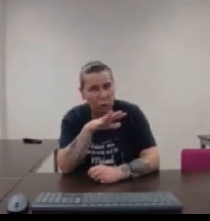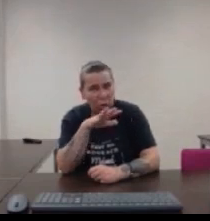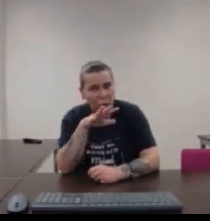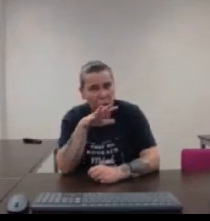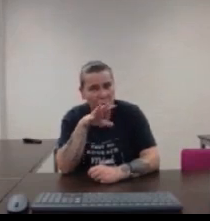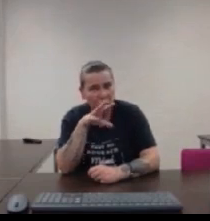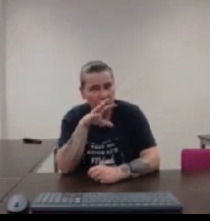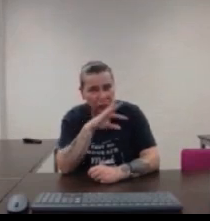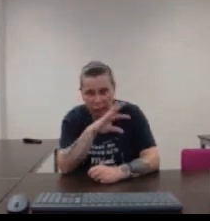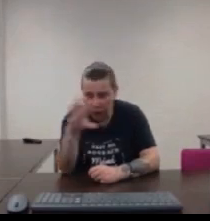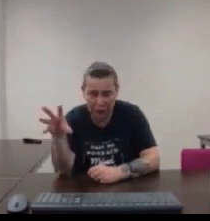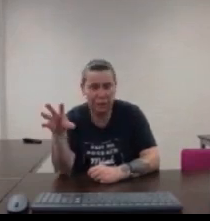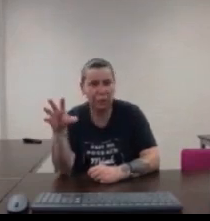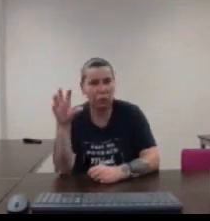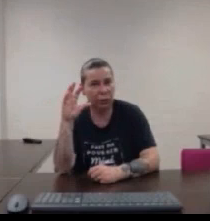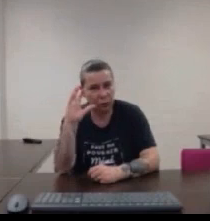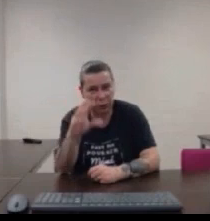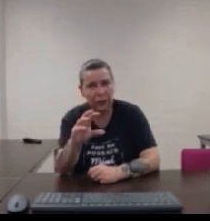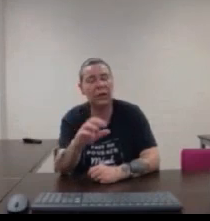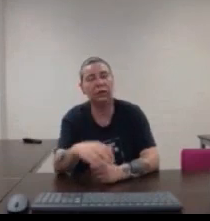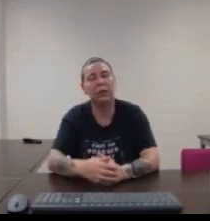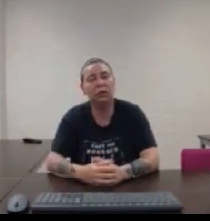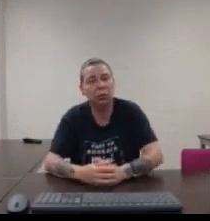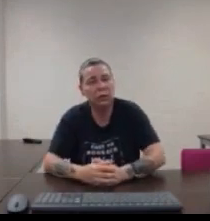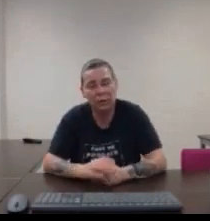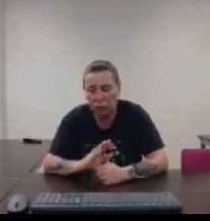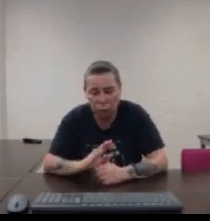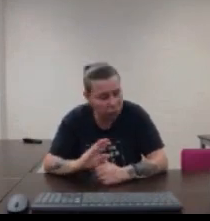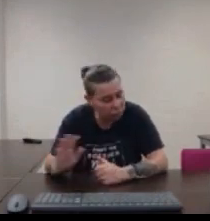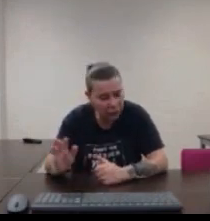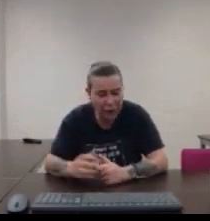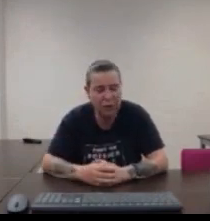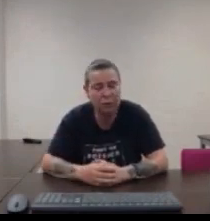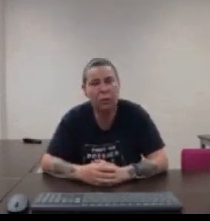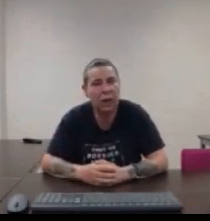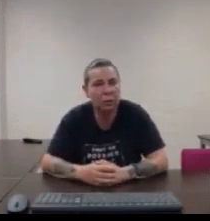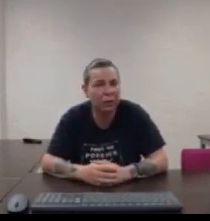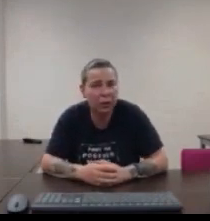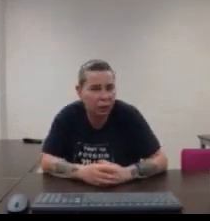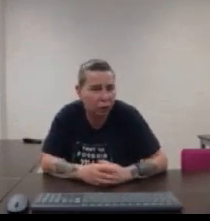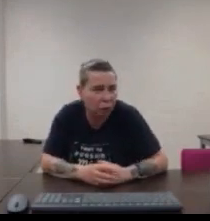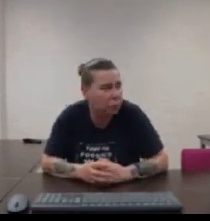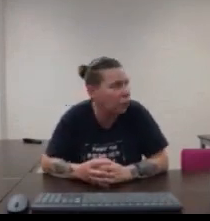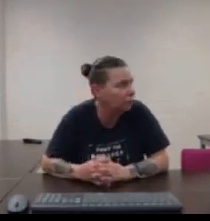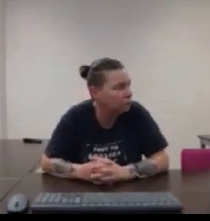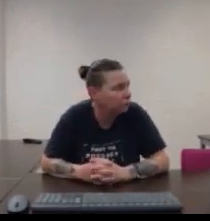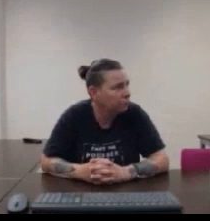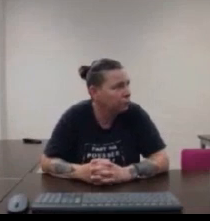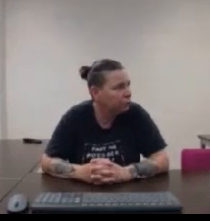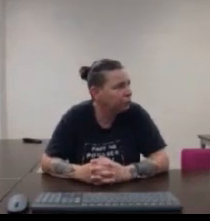triple écran. C'est schématisé sur une photo et vous avez l'explication qui vont avec. Donc, c'est garanti, vous aurez la réponse à votre question dans le